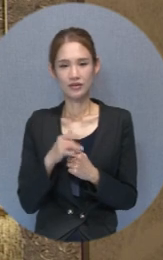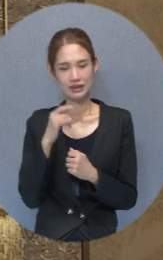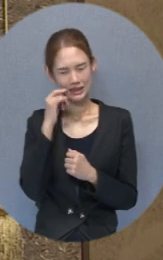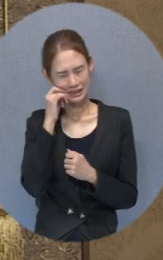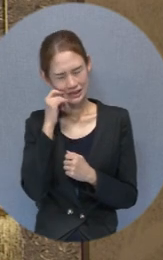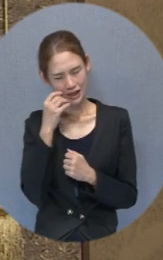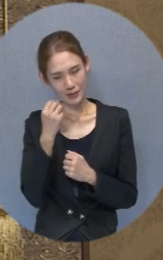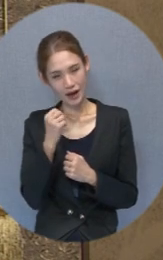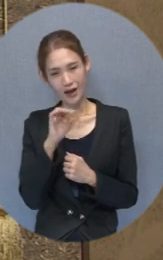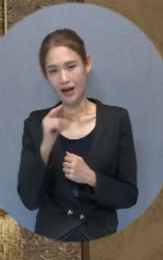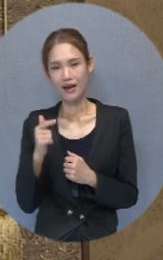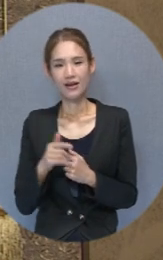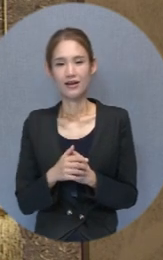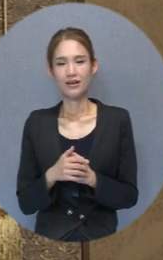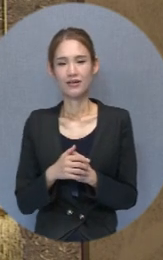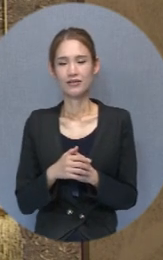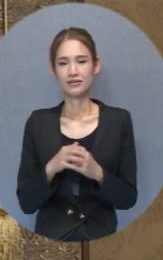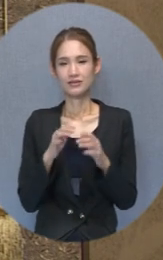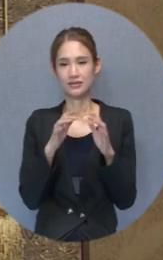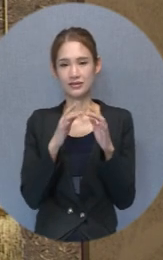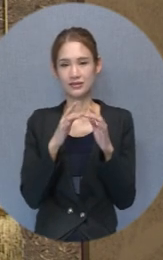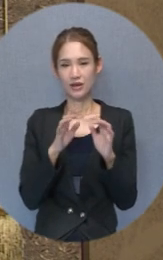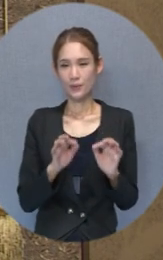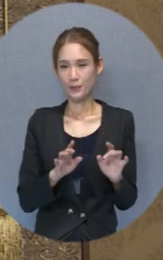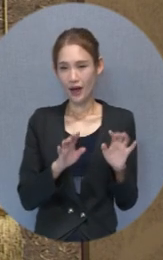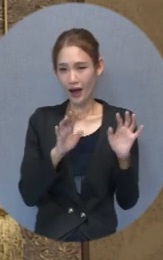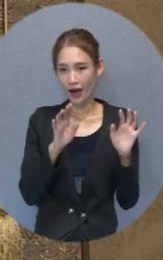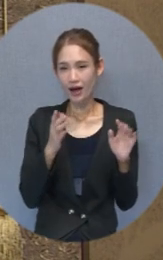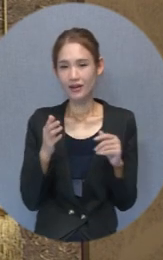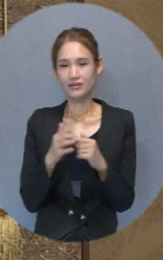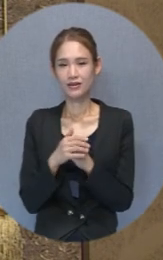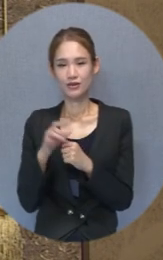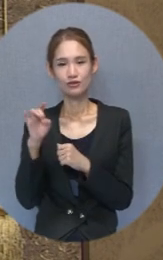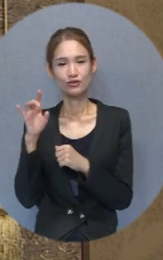아니에요. 네. 글이 올라가거나 이래도. 근데 제가 유일하게